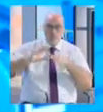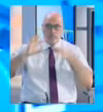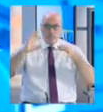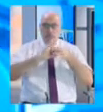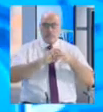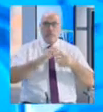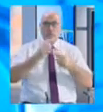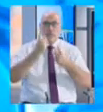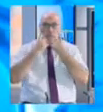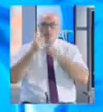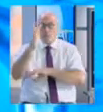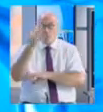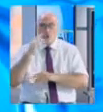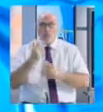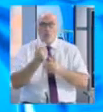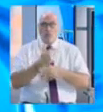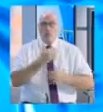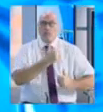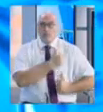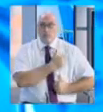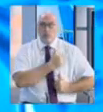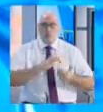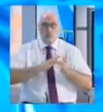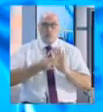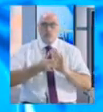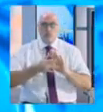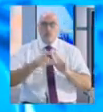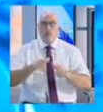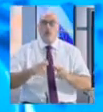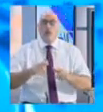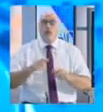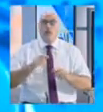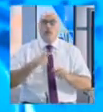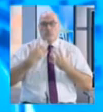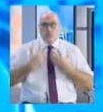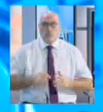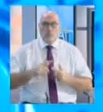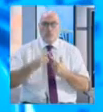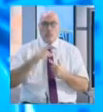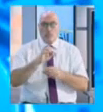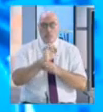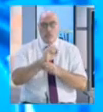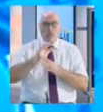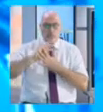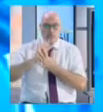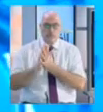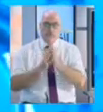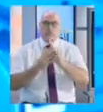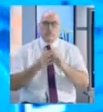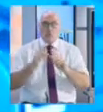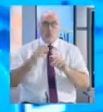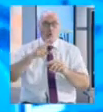المدنية والغابات وأفراد الجيش الوطني الشعبي عجل مساعي السيطرة على الحرائق وإخماد معظمها في